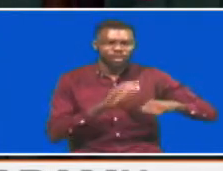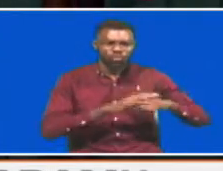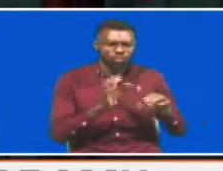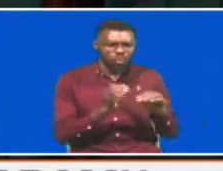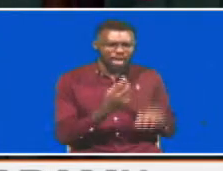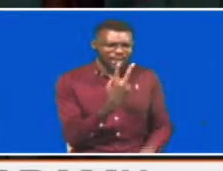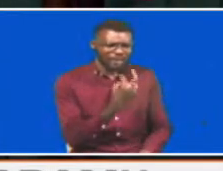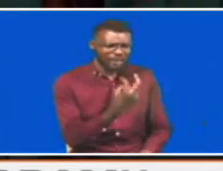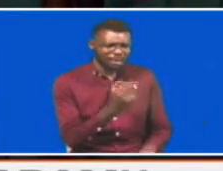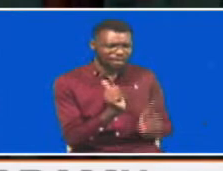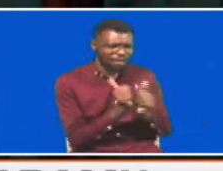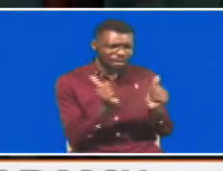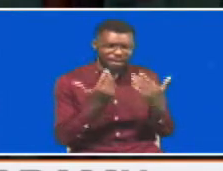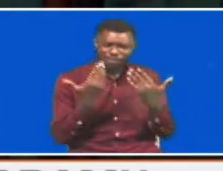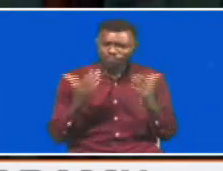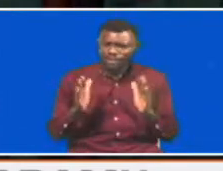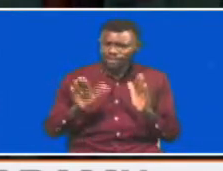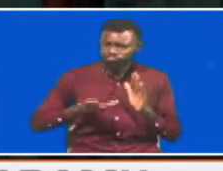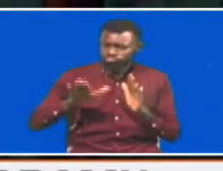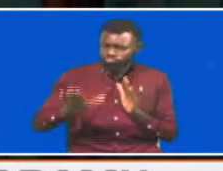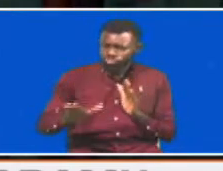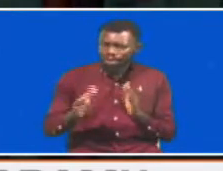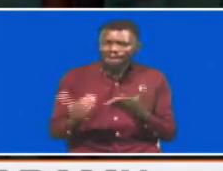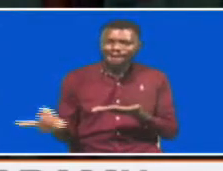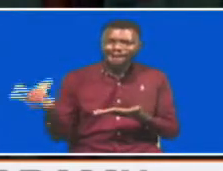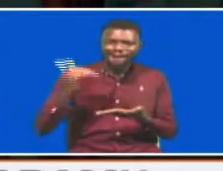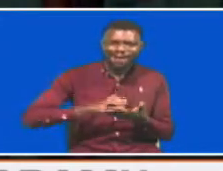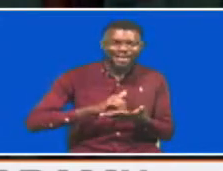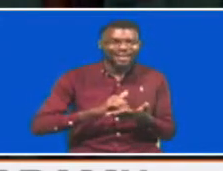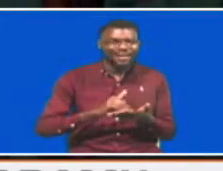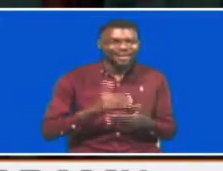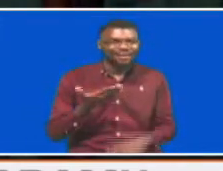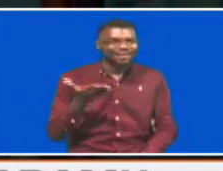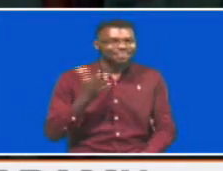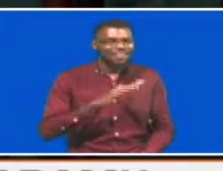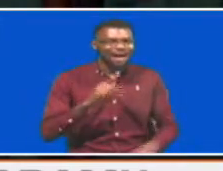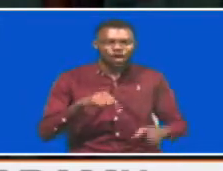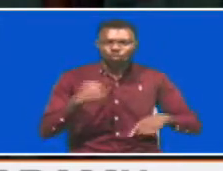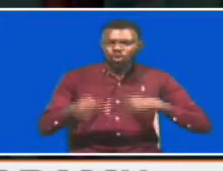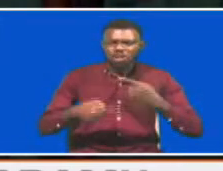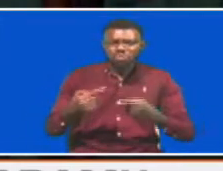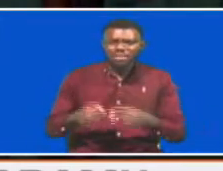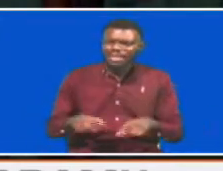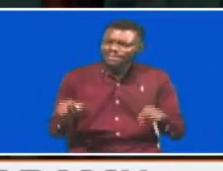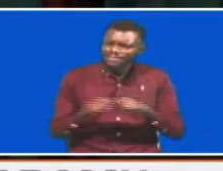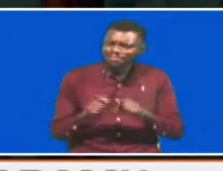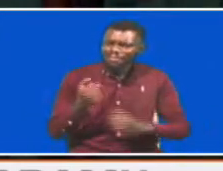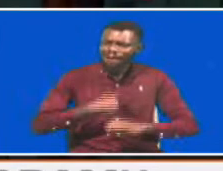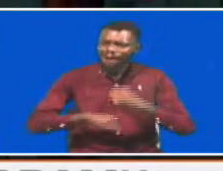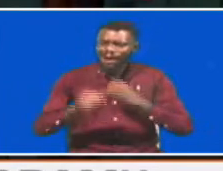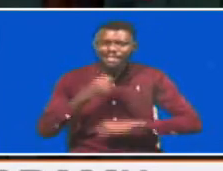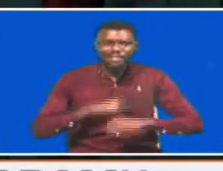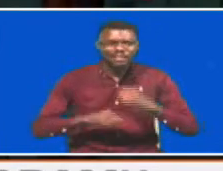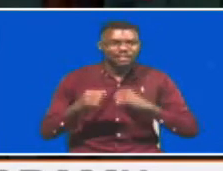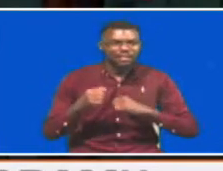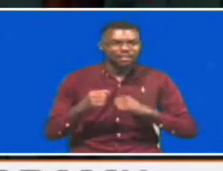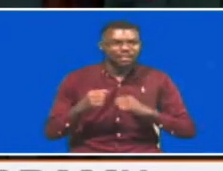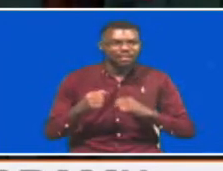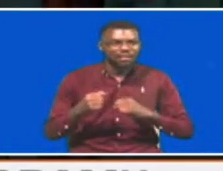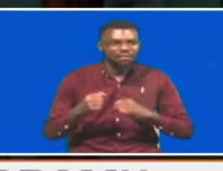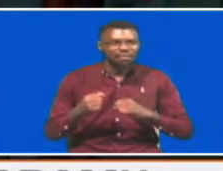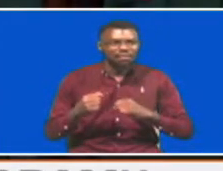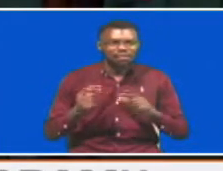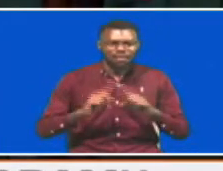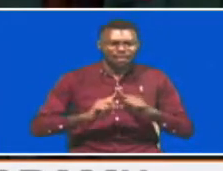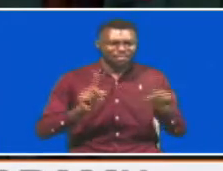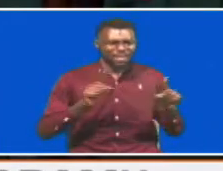suspect can be released on police bail and they go back to continue with the same conduct or the same events